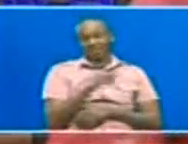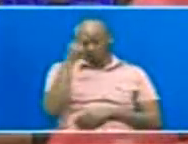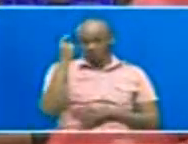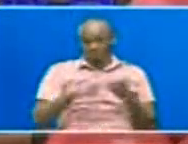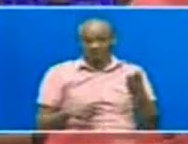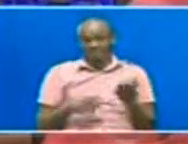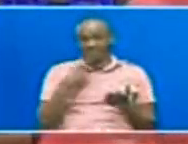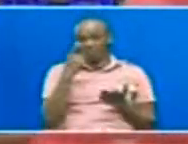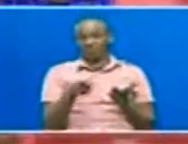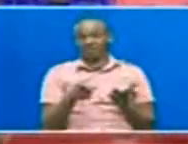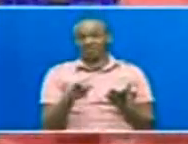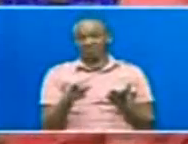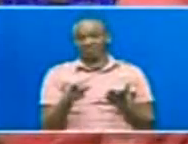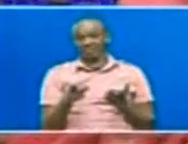said,